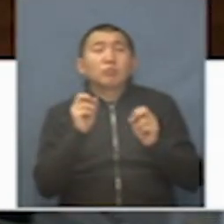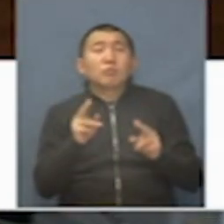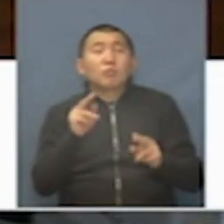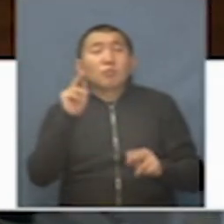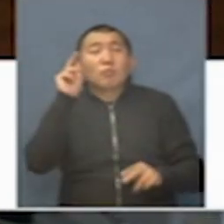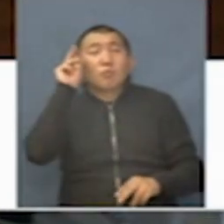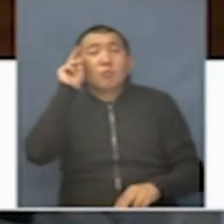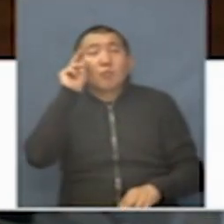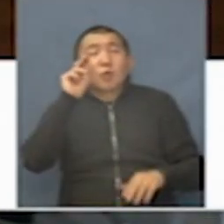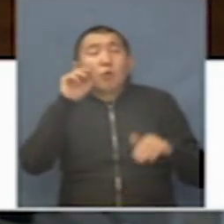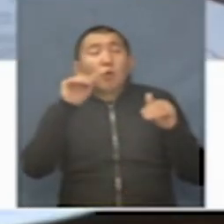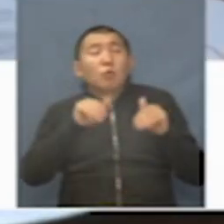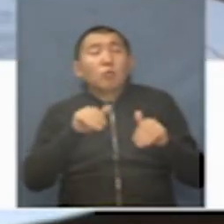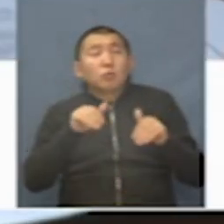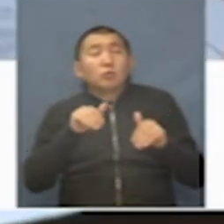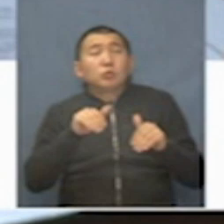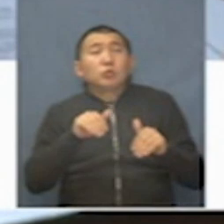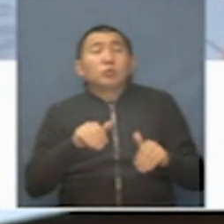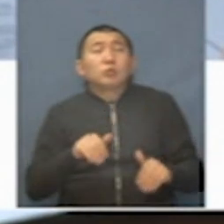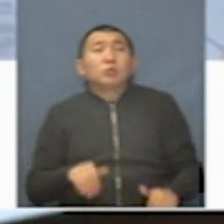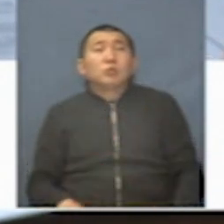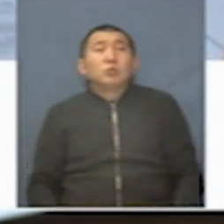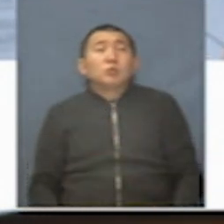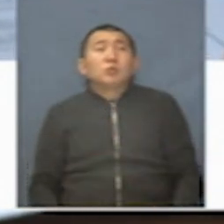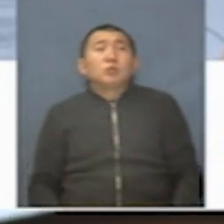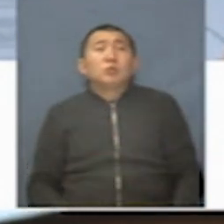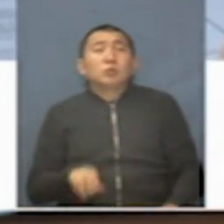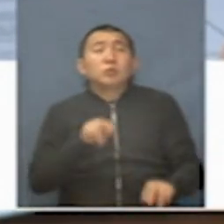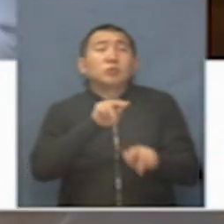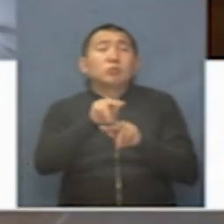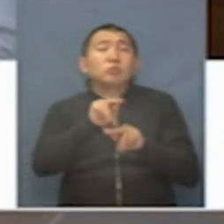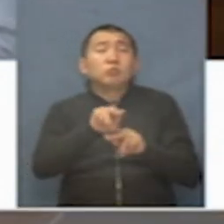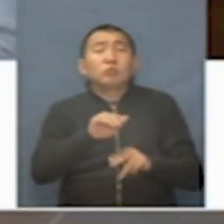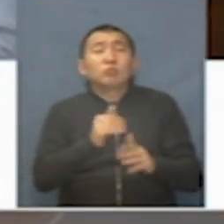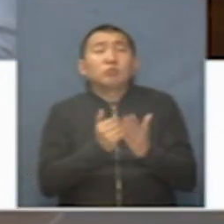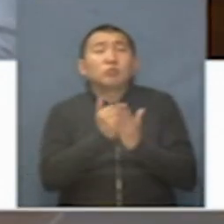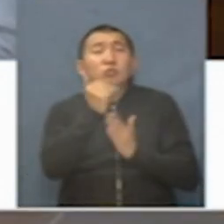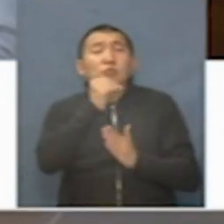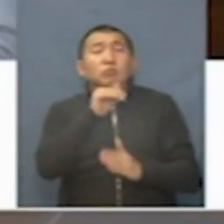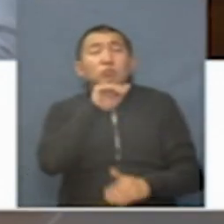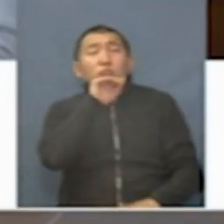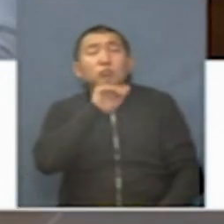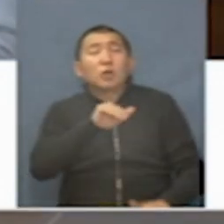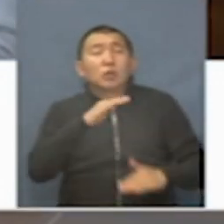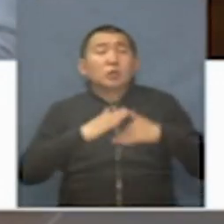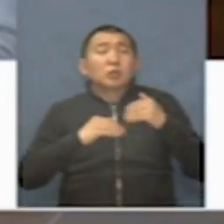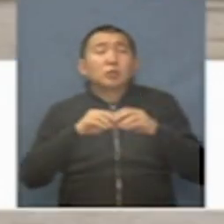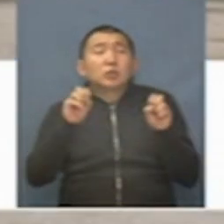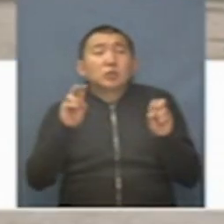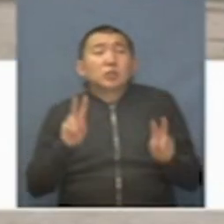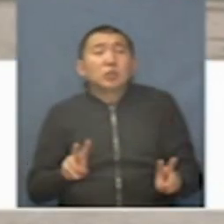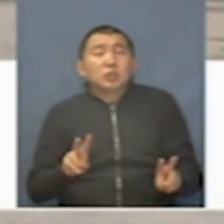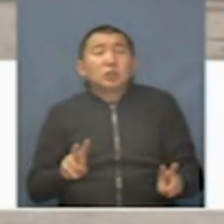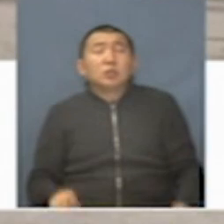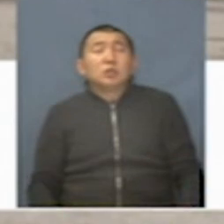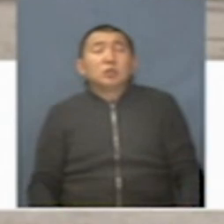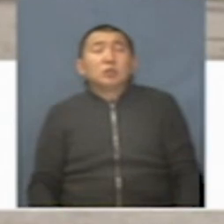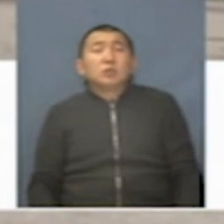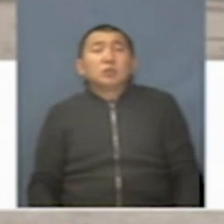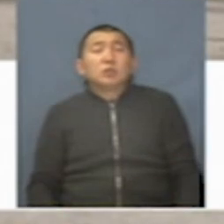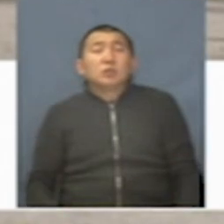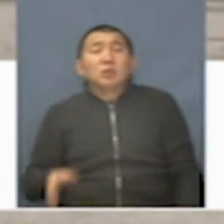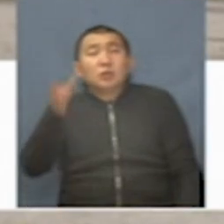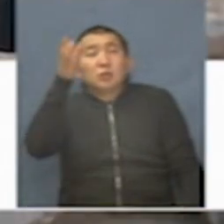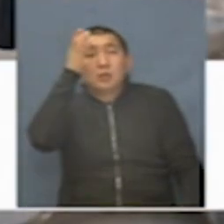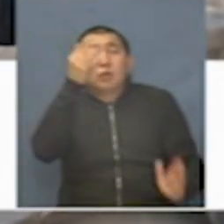заведение, выполняющее роль кузницы кадров. Здесь готовят высококвалифицированных специалистов, которые пользуются стабильным спросом на рынке труда.